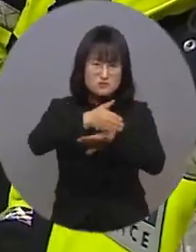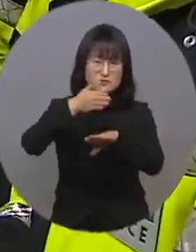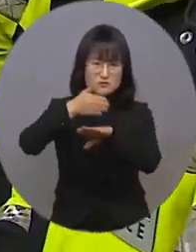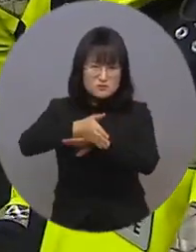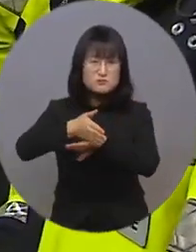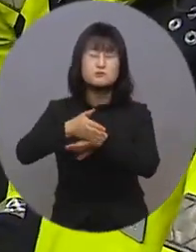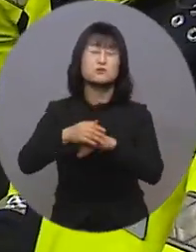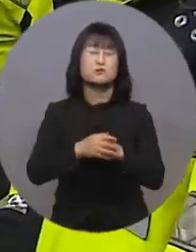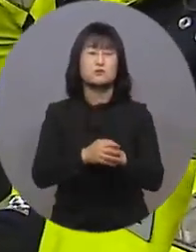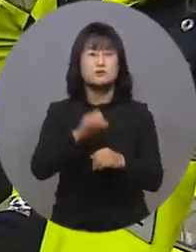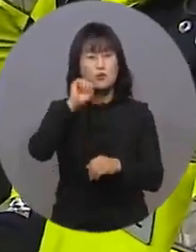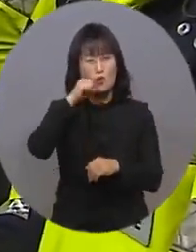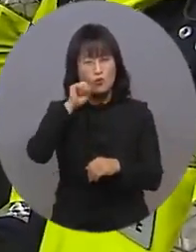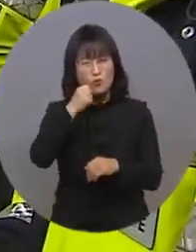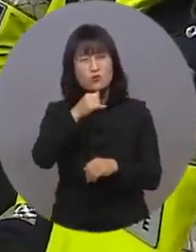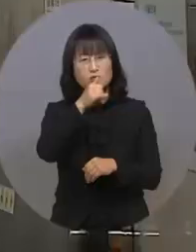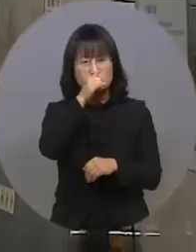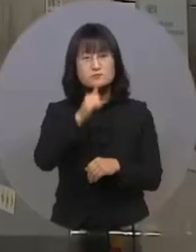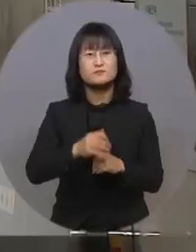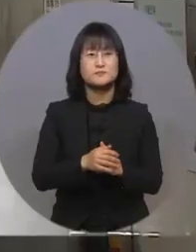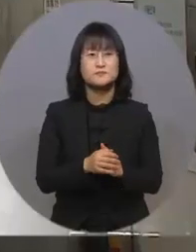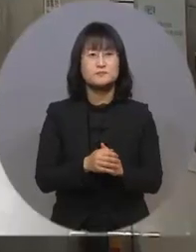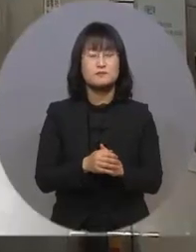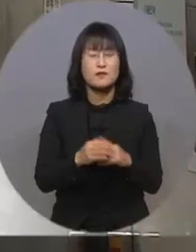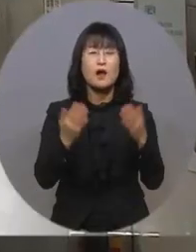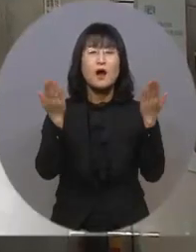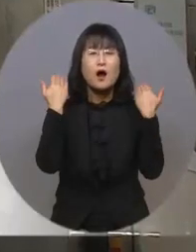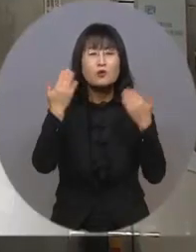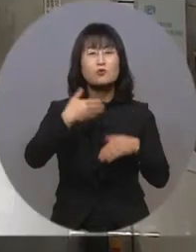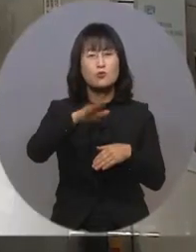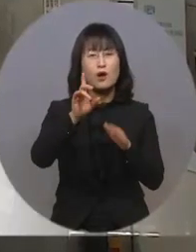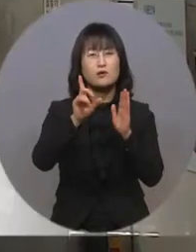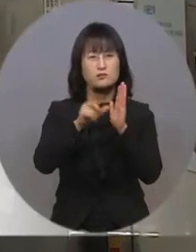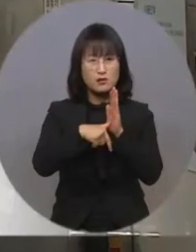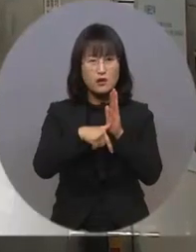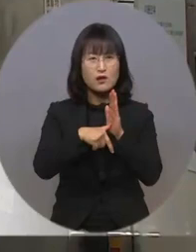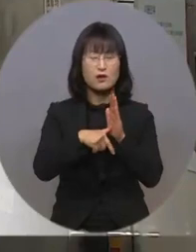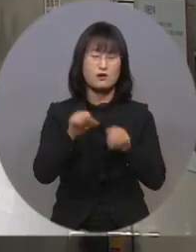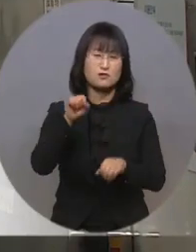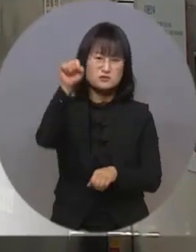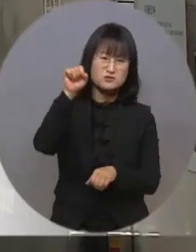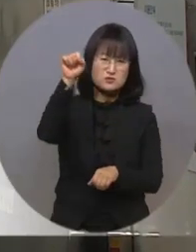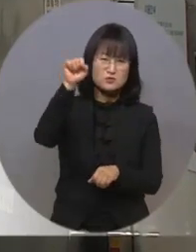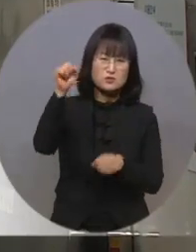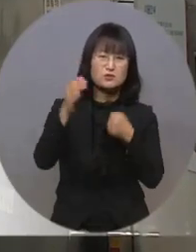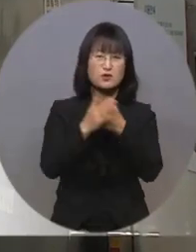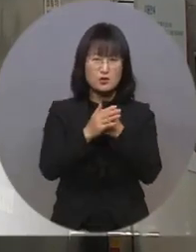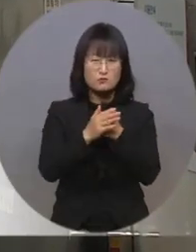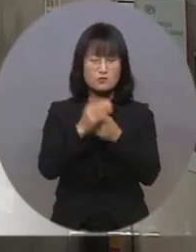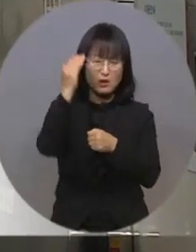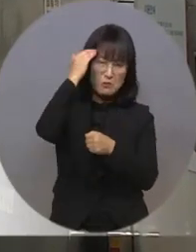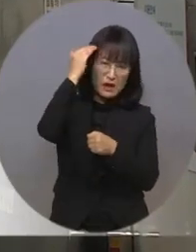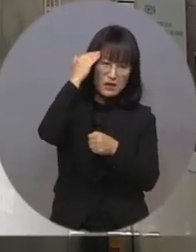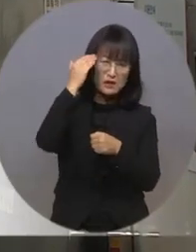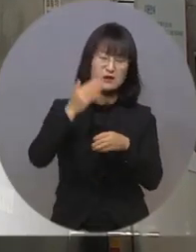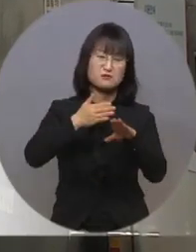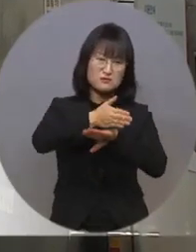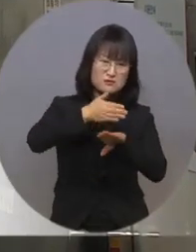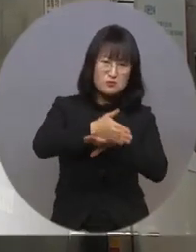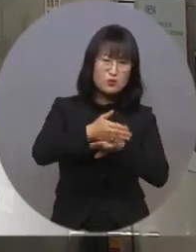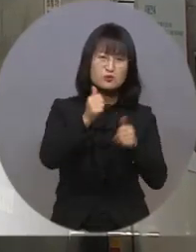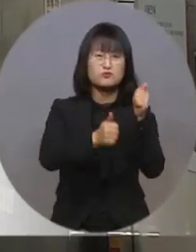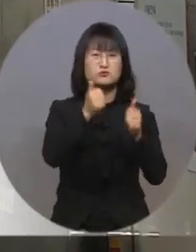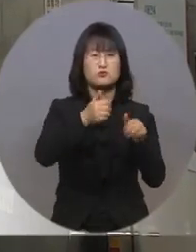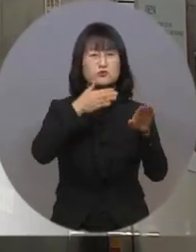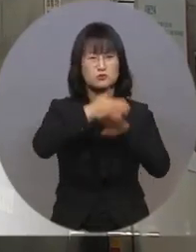않으면서 어려움이 이어졌습니다. 학교 갈 때마다 계속 몇 분씩 이렇게 지연이 되고 하다 보니까 시험에도 늦은